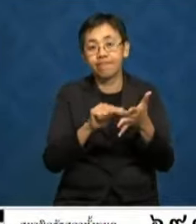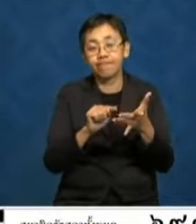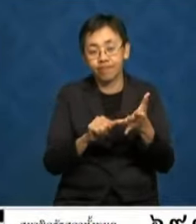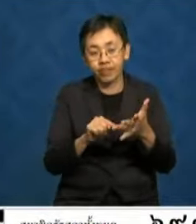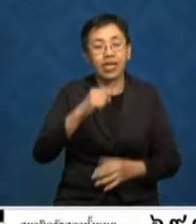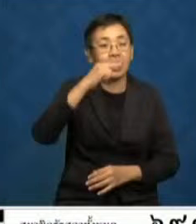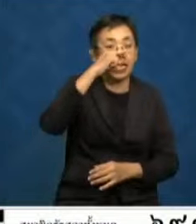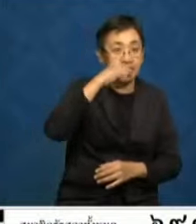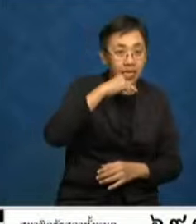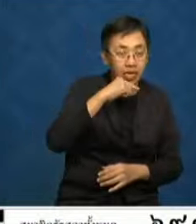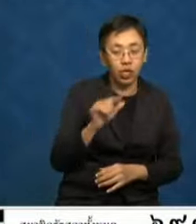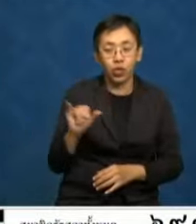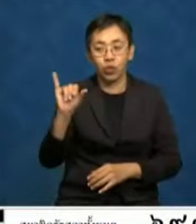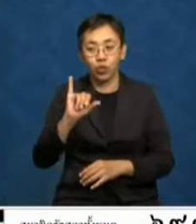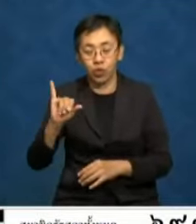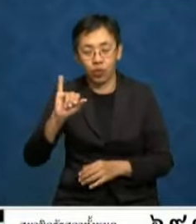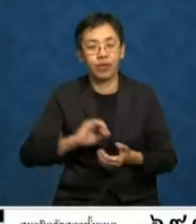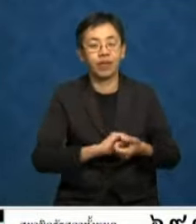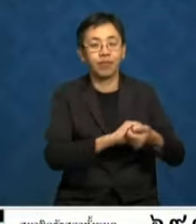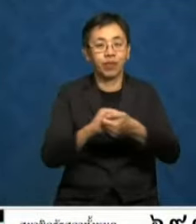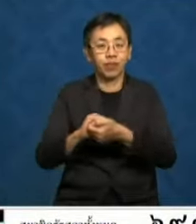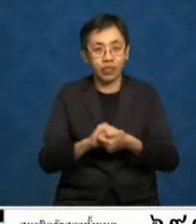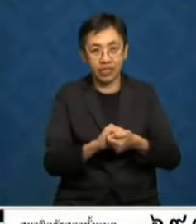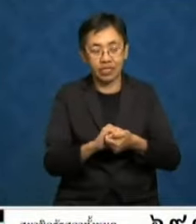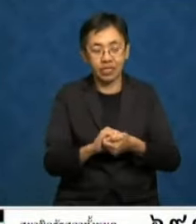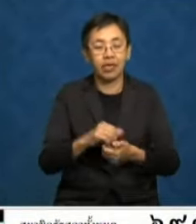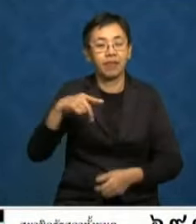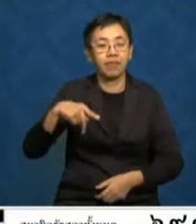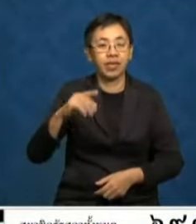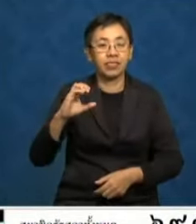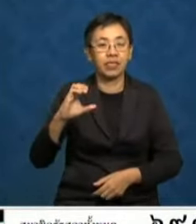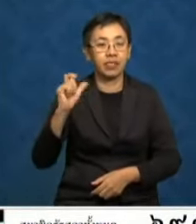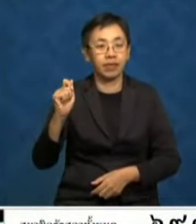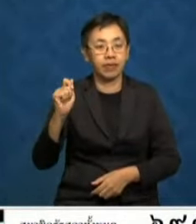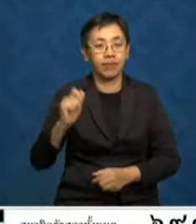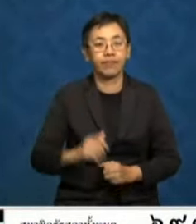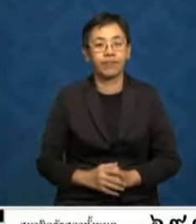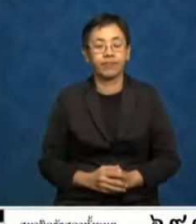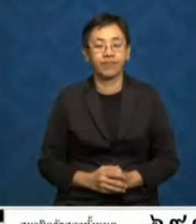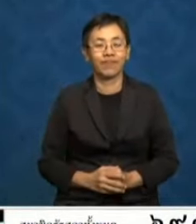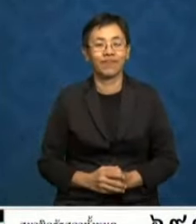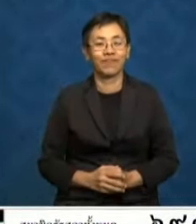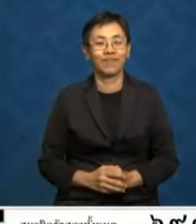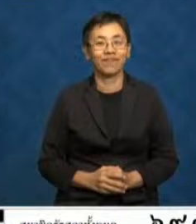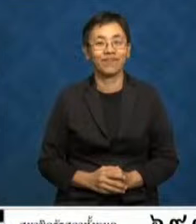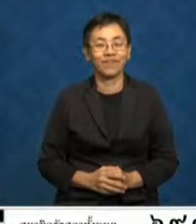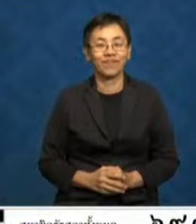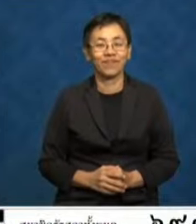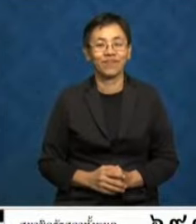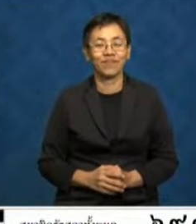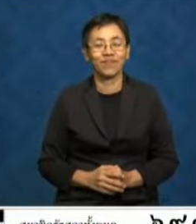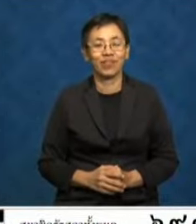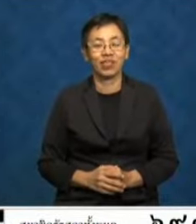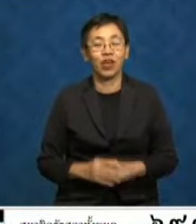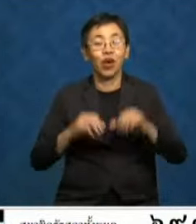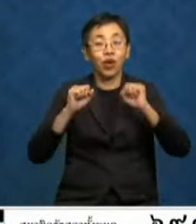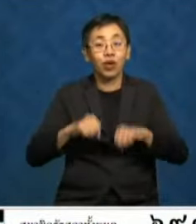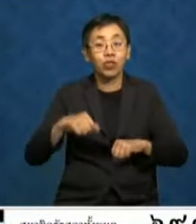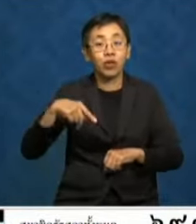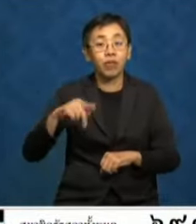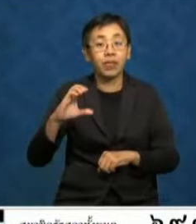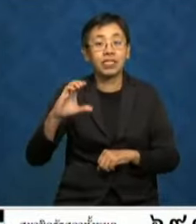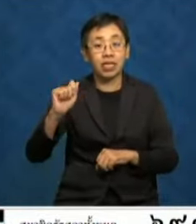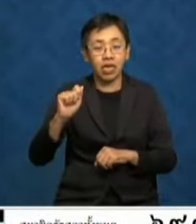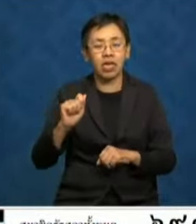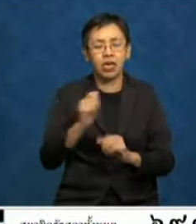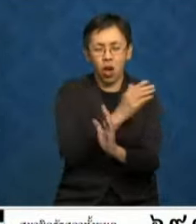ศไทยกับสหภาพยุโรปหรือ PCA ท่านประธานครับกรอบความตกลง PCA นี้มีที่มาอันยาวนาน